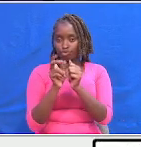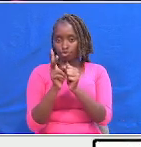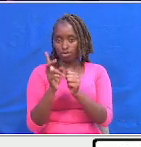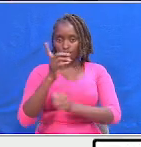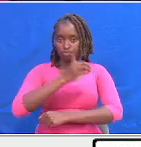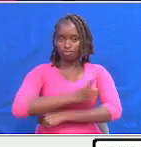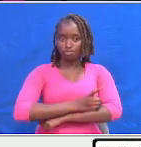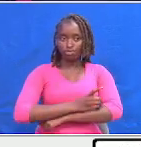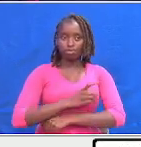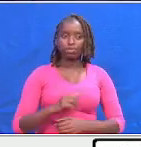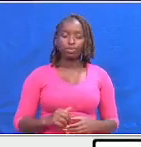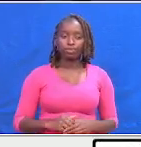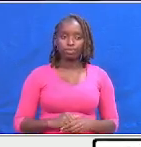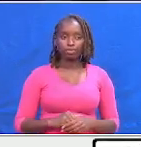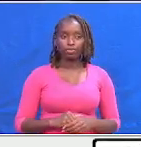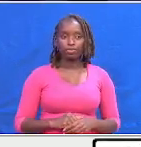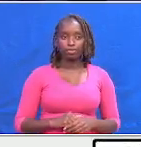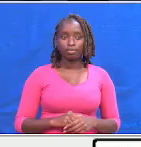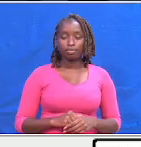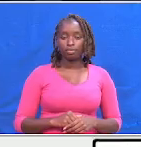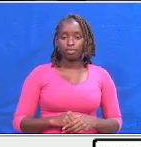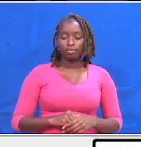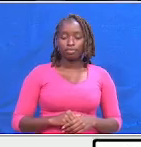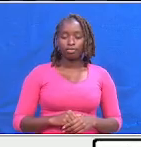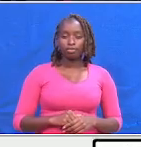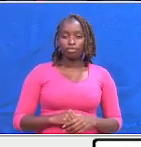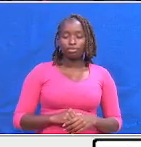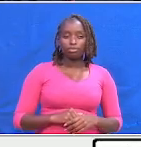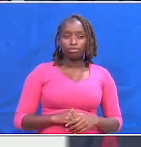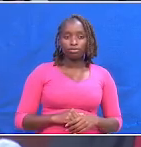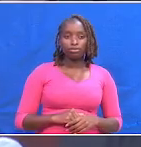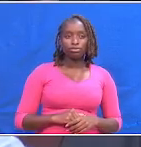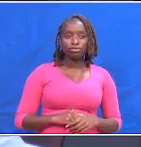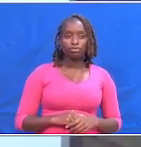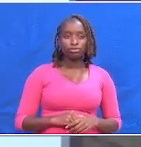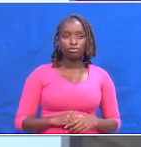Mike Kagwango, TV 47, Nairobi.